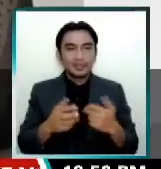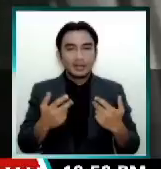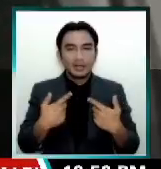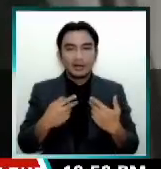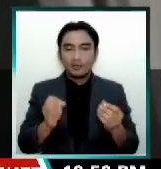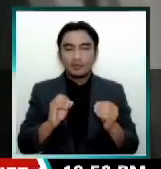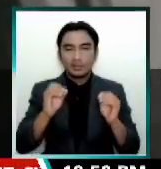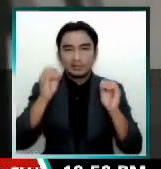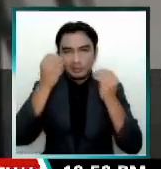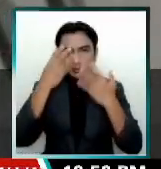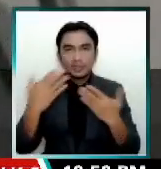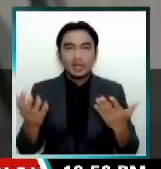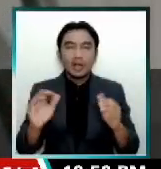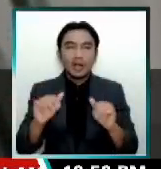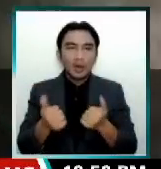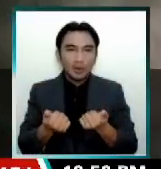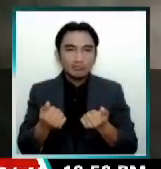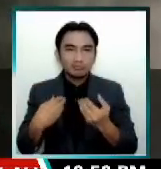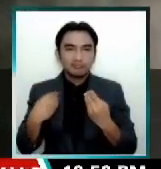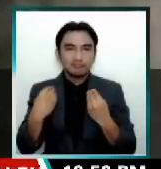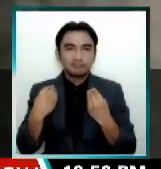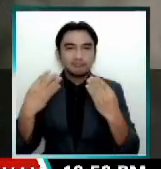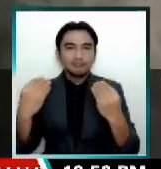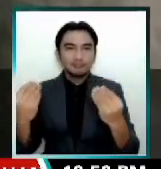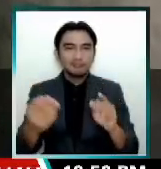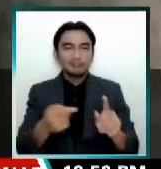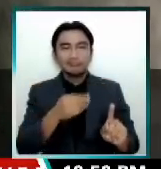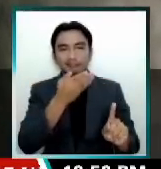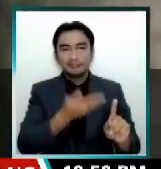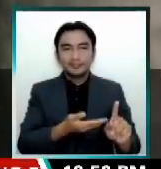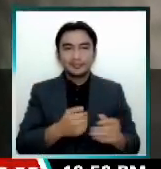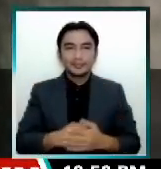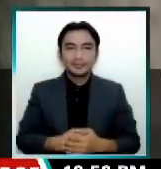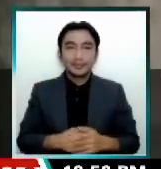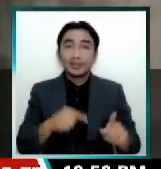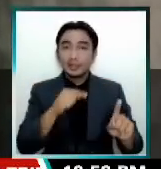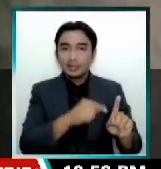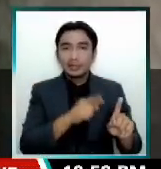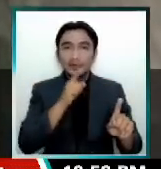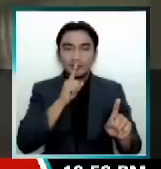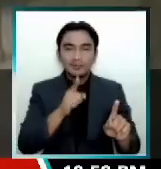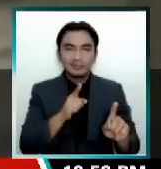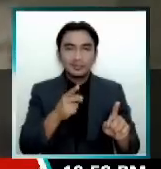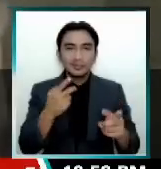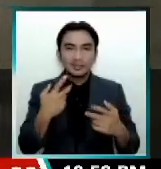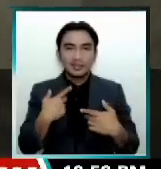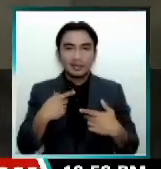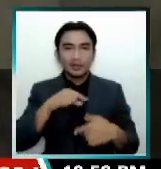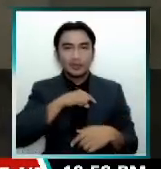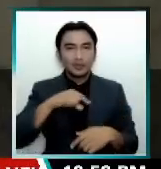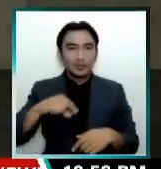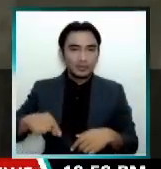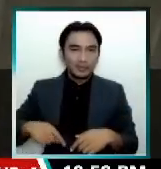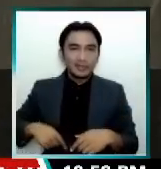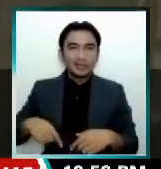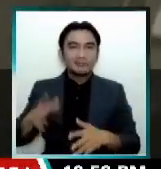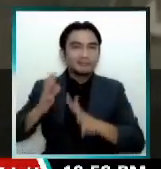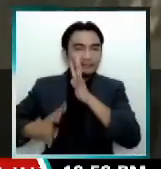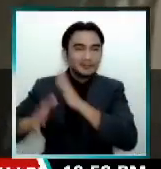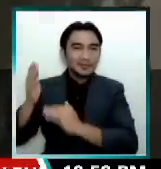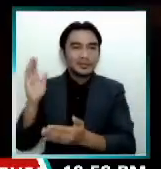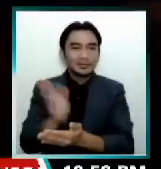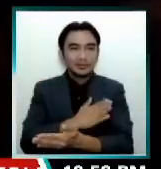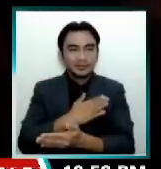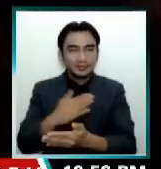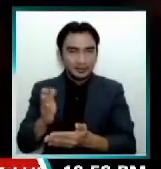sa magiging burol ni Latore. Si Silvia Latore po ang tinaguriang Queen of Kundiman at First Lady of Philippine